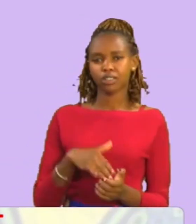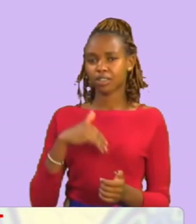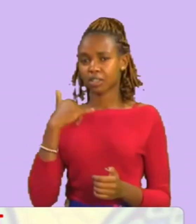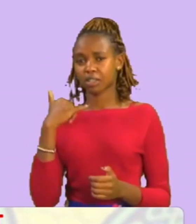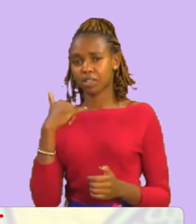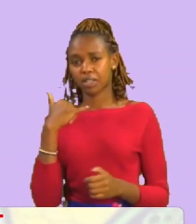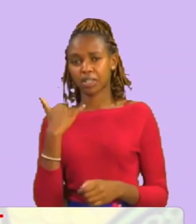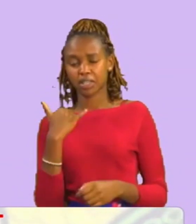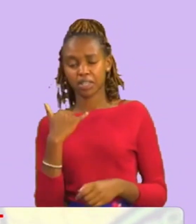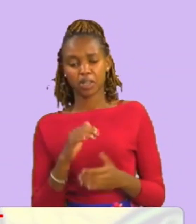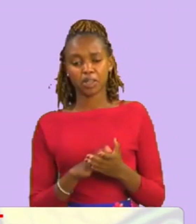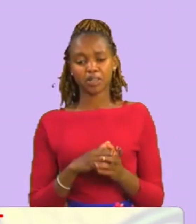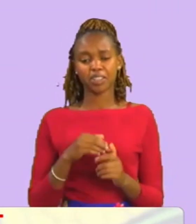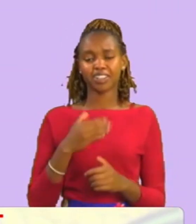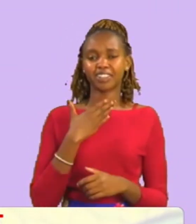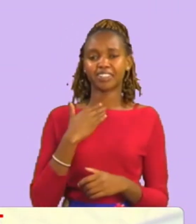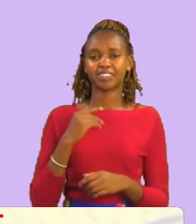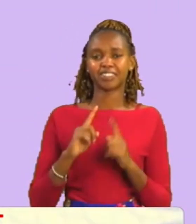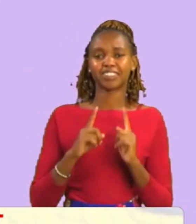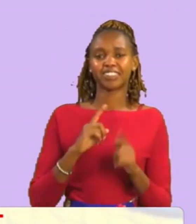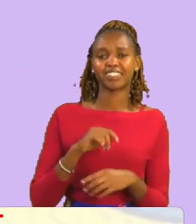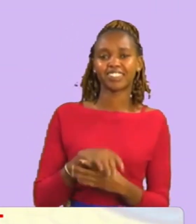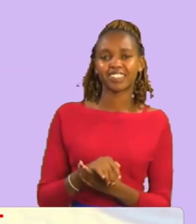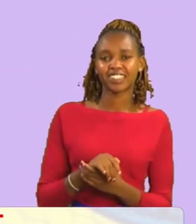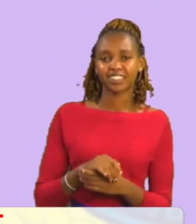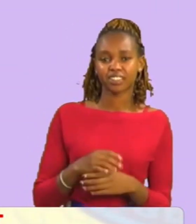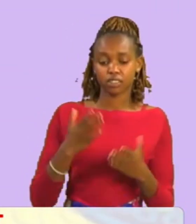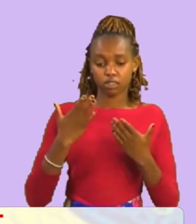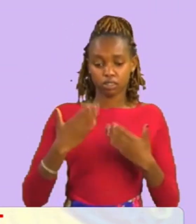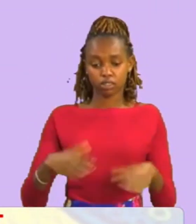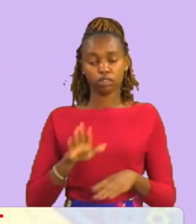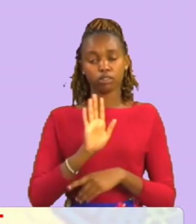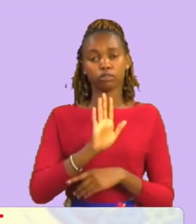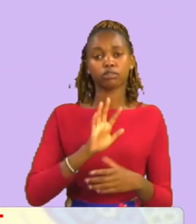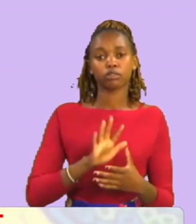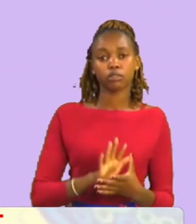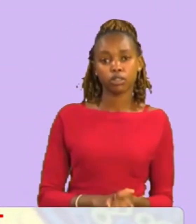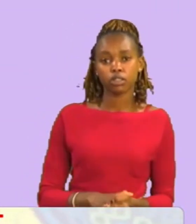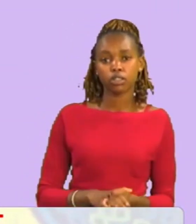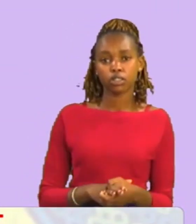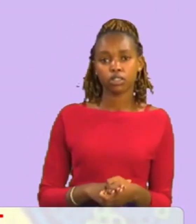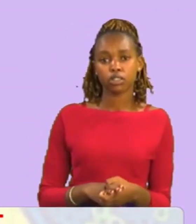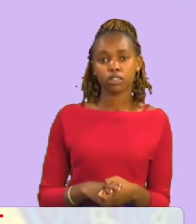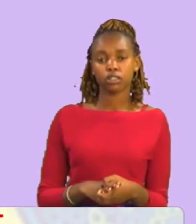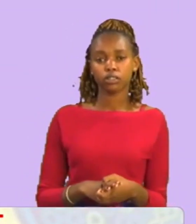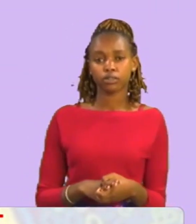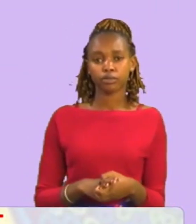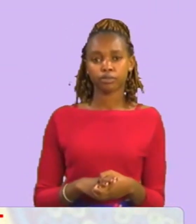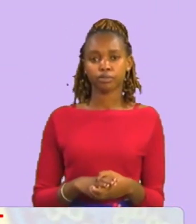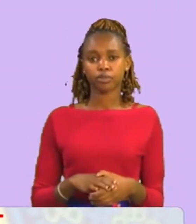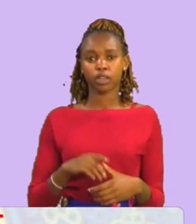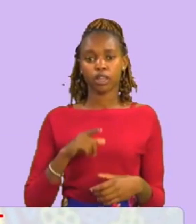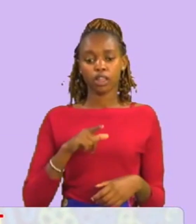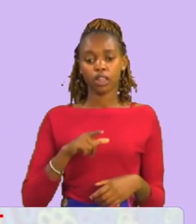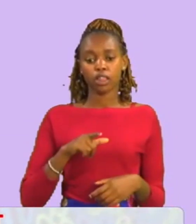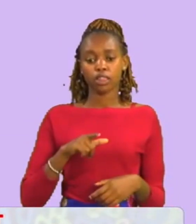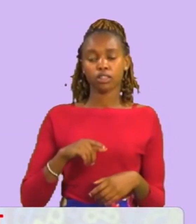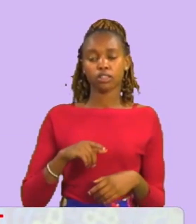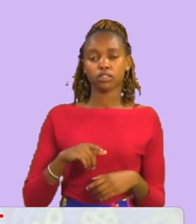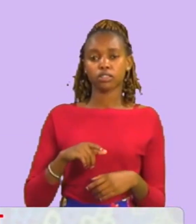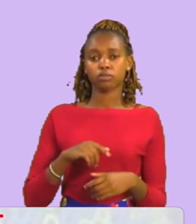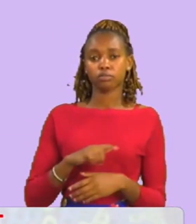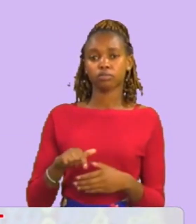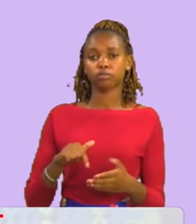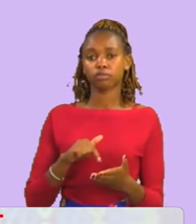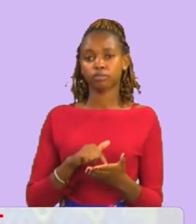Nataka kuongea na Mariko, my friend. Alienda bro. Alizidi. So hiyo situation inafaa kwa unakumbuka